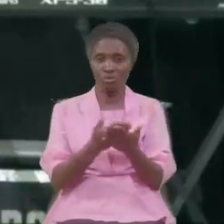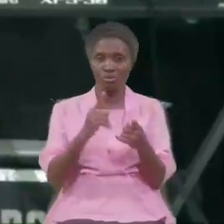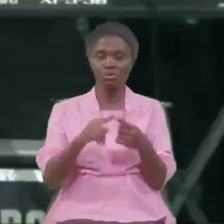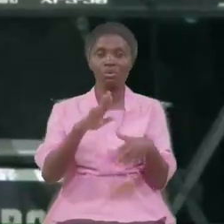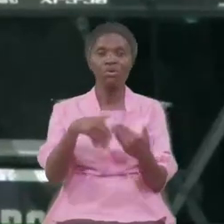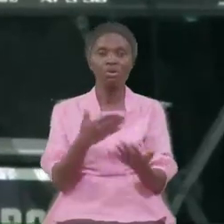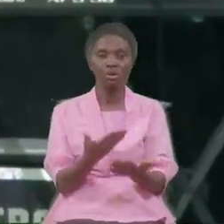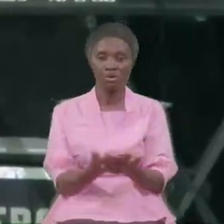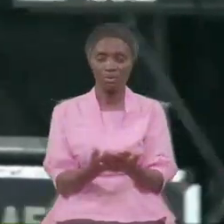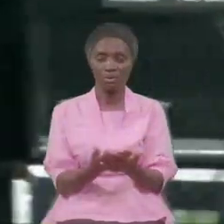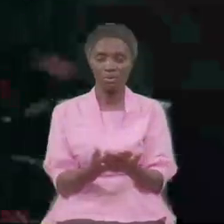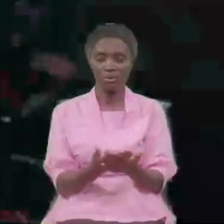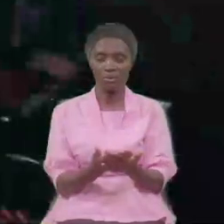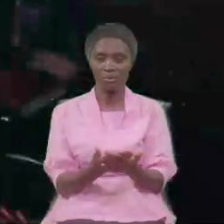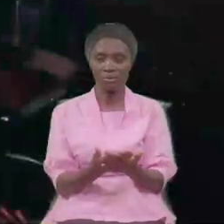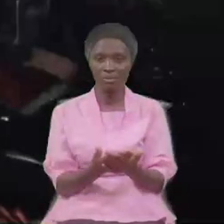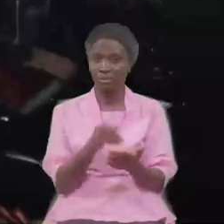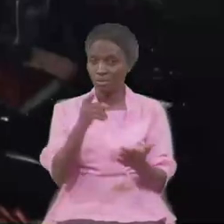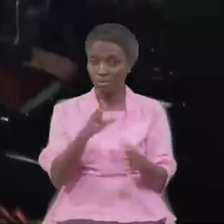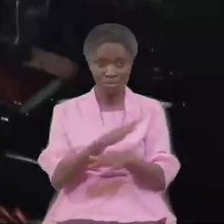L'Éternel est bon envers tous.